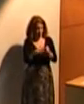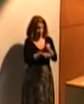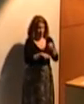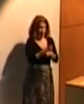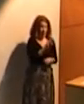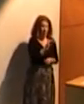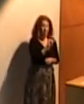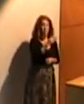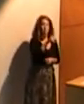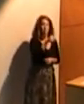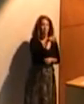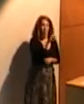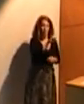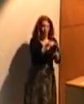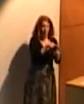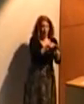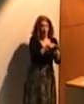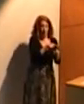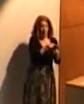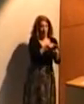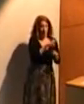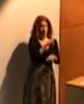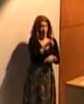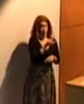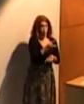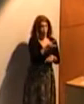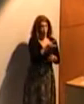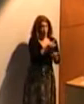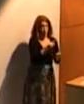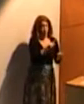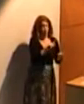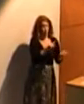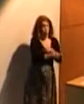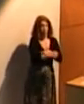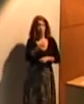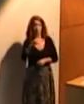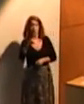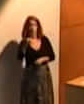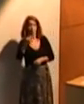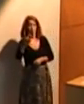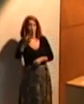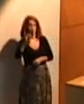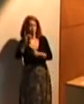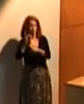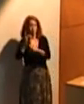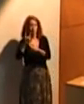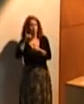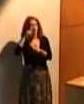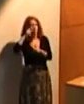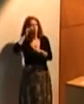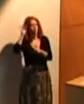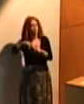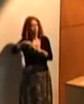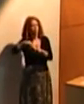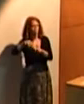thymine il enlever ce ch 3 il a remplacé par du chlore le chlore c'est un poison le chlore c'est plutôt